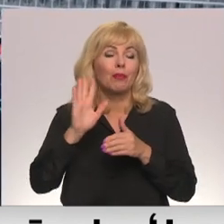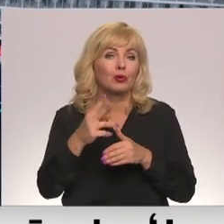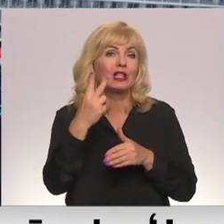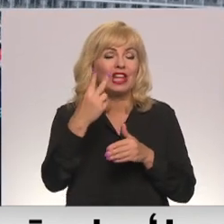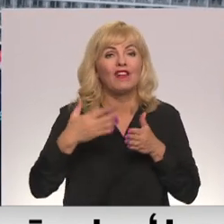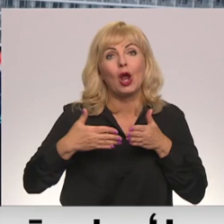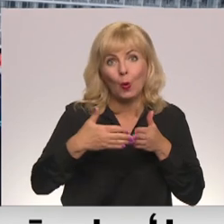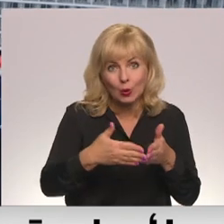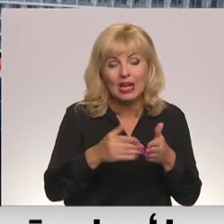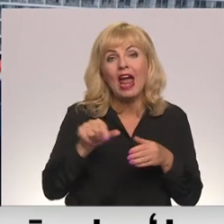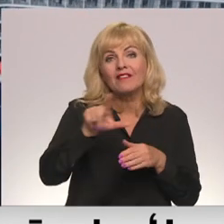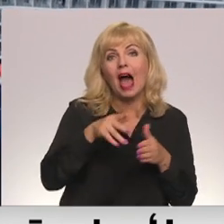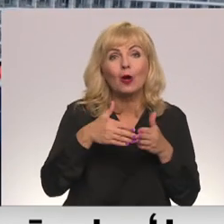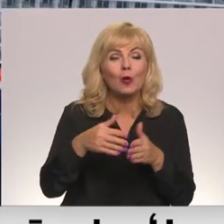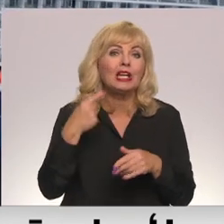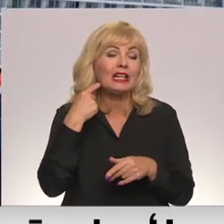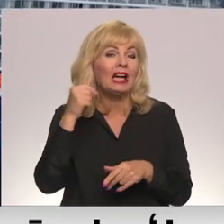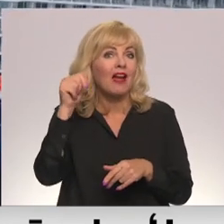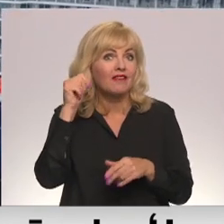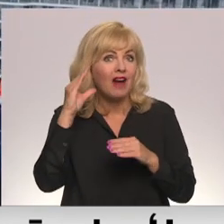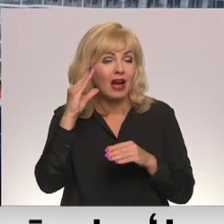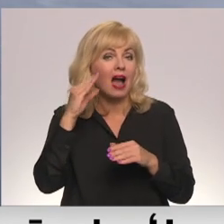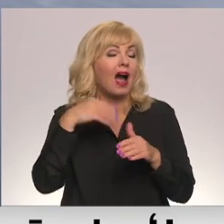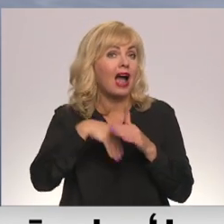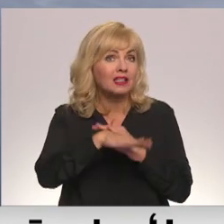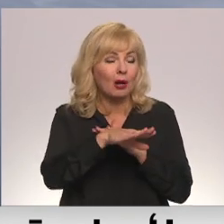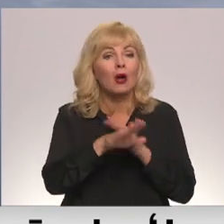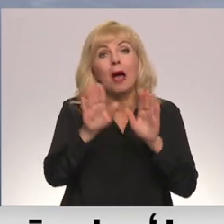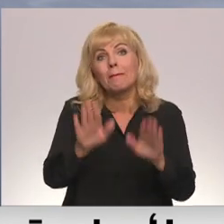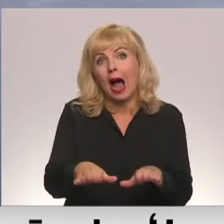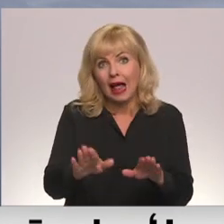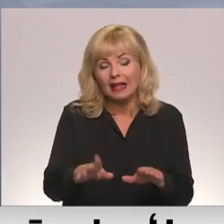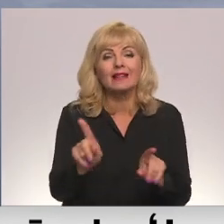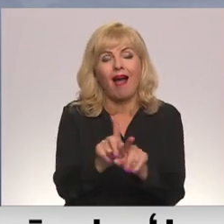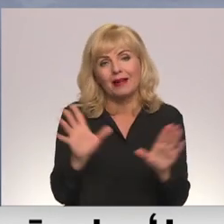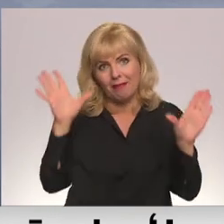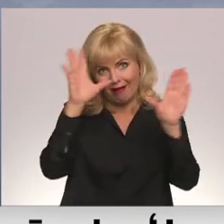Un ir arī vairāki kuģi, kuri Rīgu vakarā nevis atstās, bet uzturēsies te arī pa nakti.